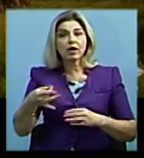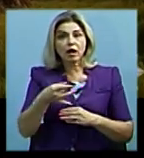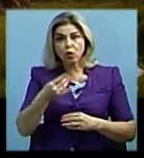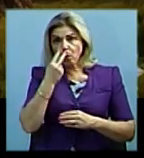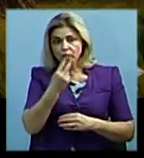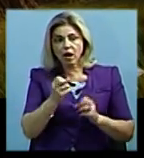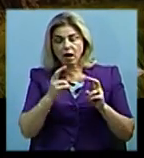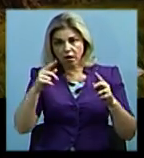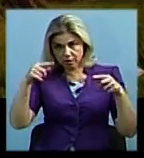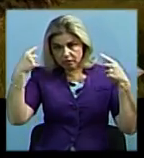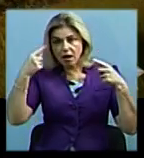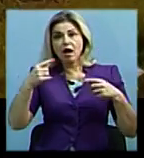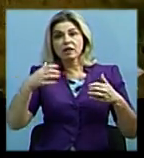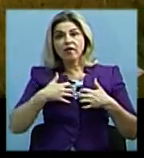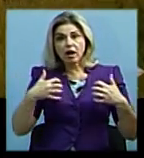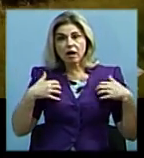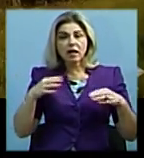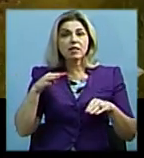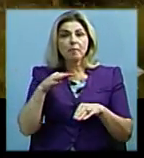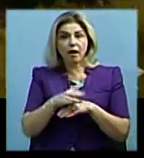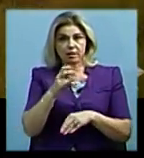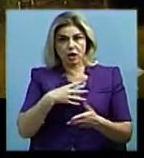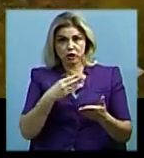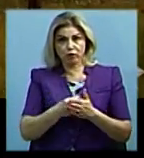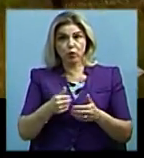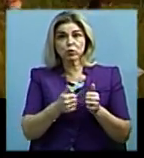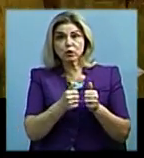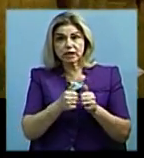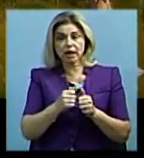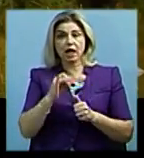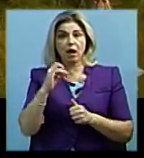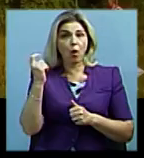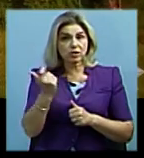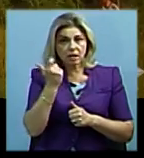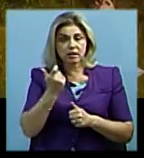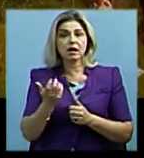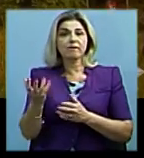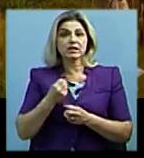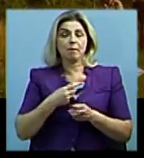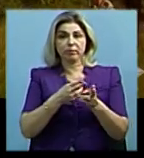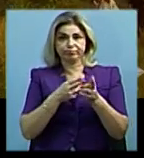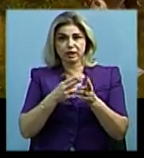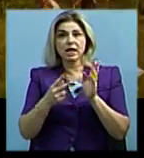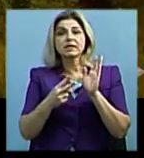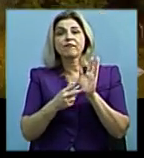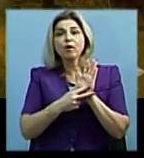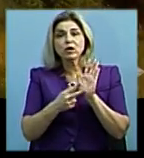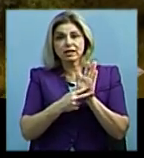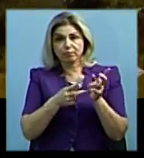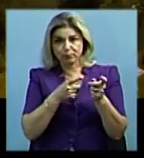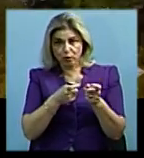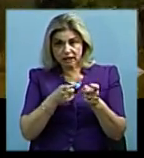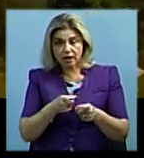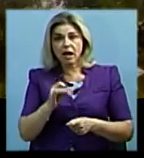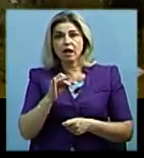як здичавіла тварина нападає на власника та його сусіда, застосували вогнепальну зброю. Здійснили 8 пострілів. Таким чином змогли